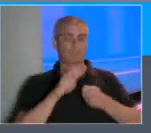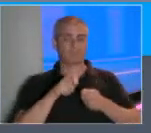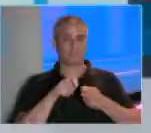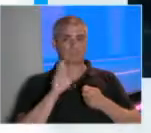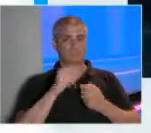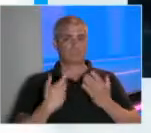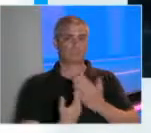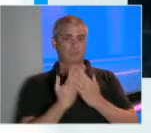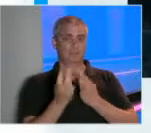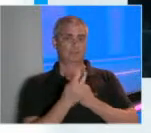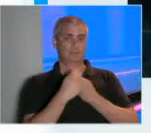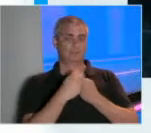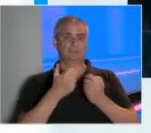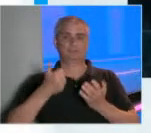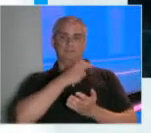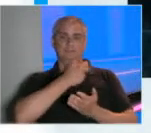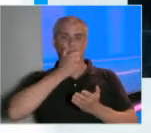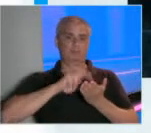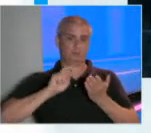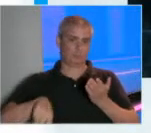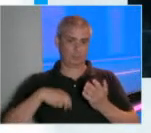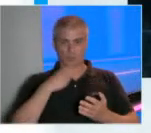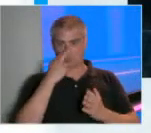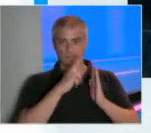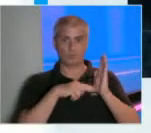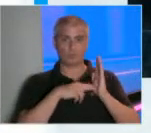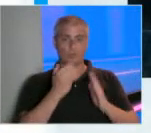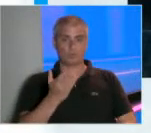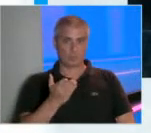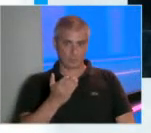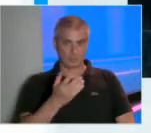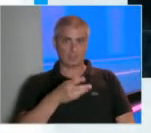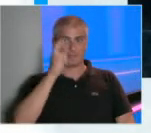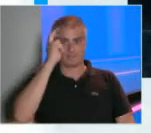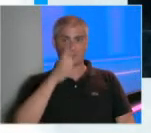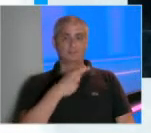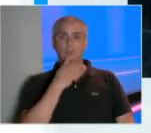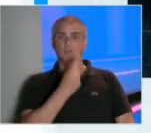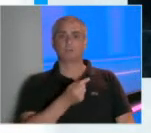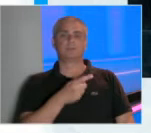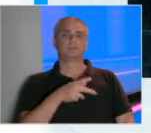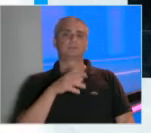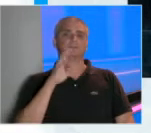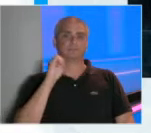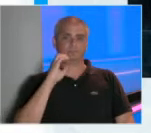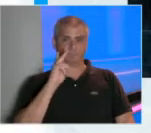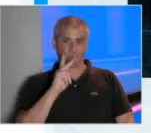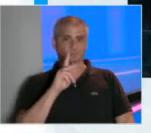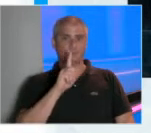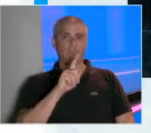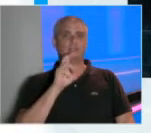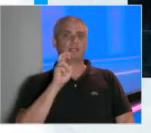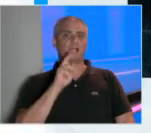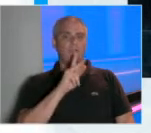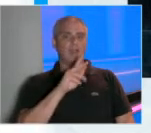שאמורות להחליף את השרים שהתפטרו. הנה, אנחנו רואים כבר את התמונה הזאת על המסך, ובני גנץ אומר ככה, מיכל קוטלר ונש, עינב קבלה,